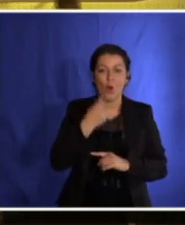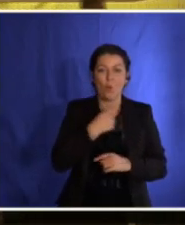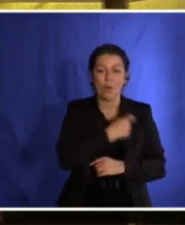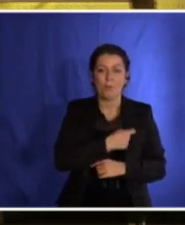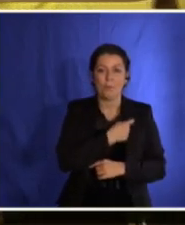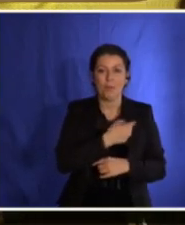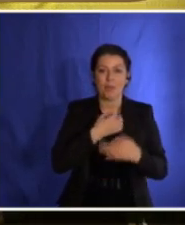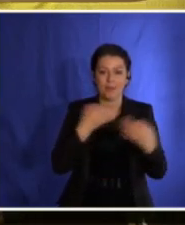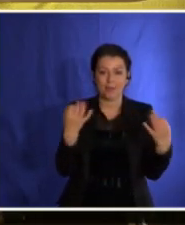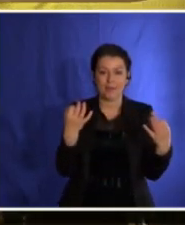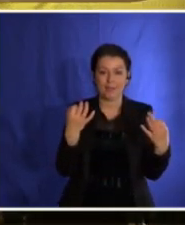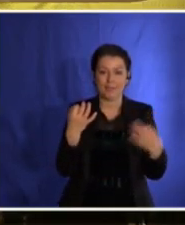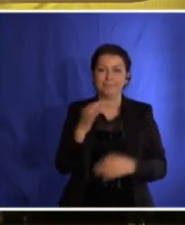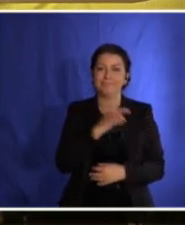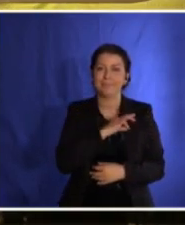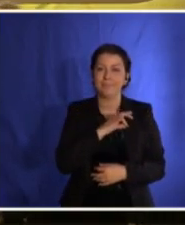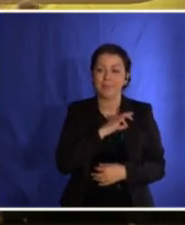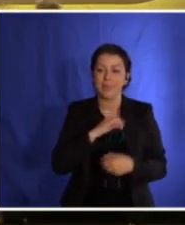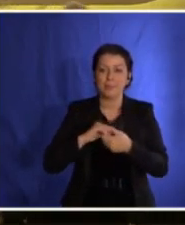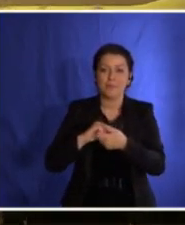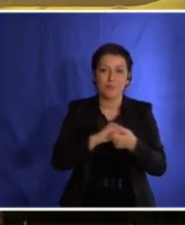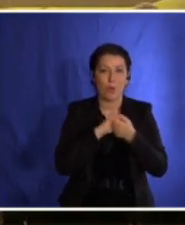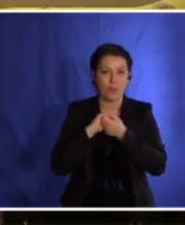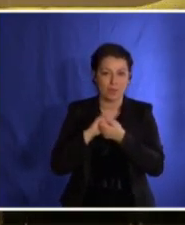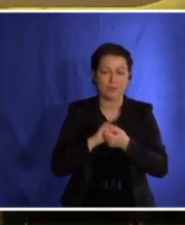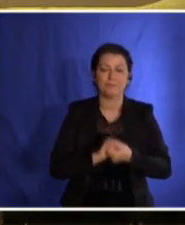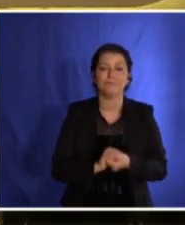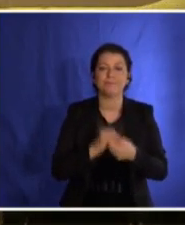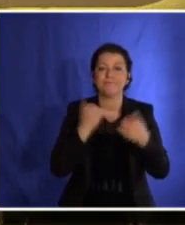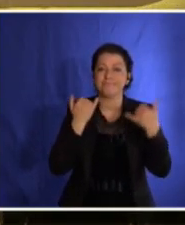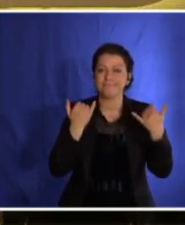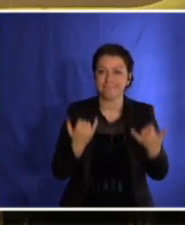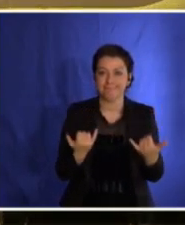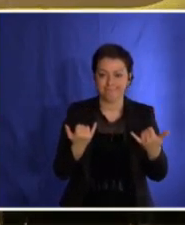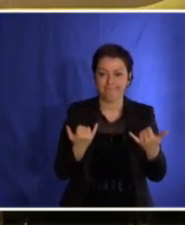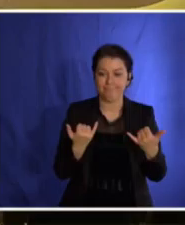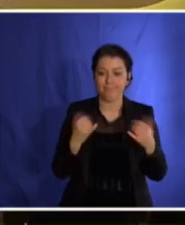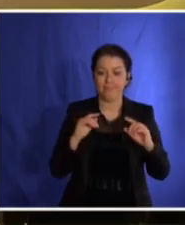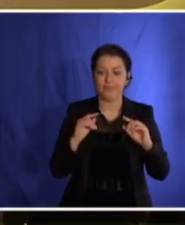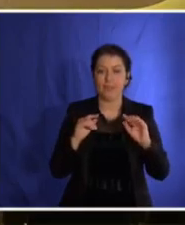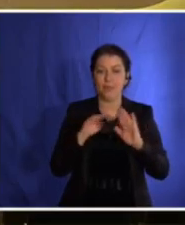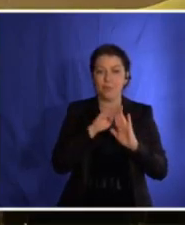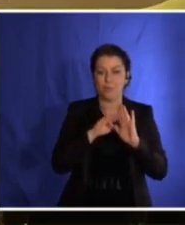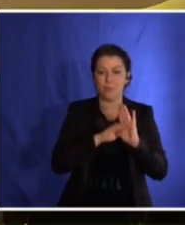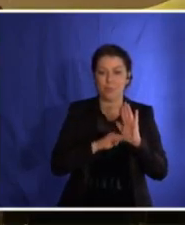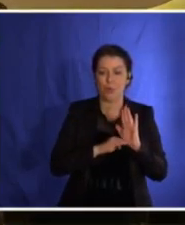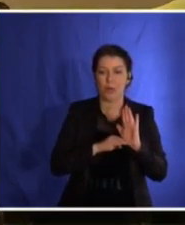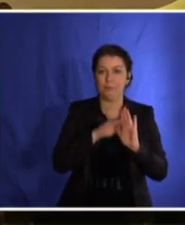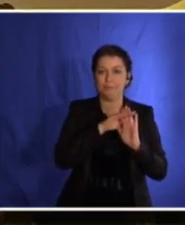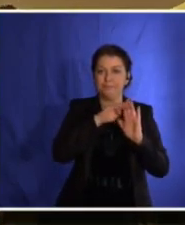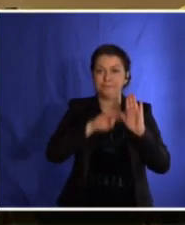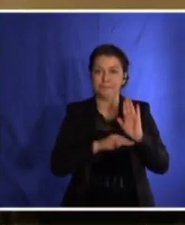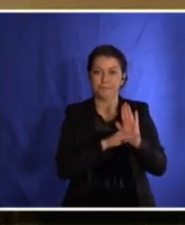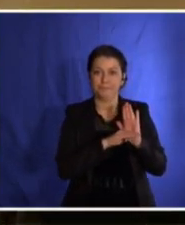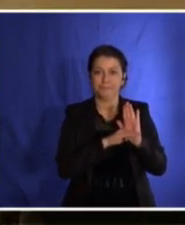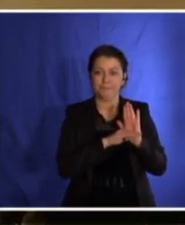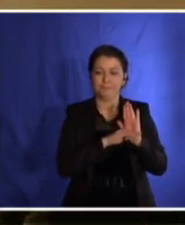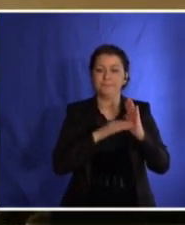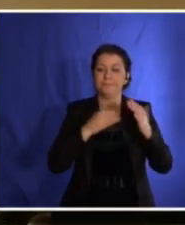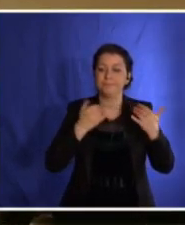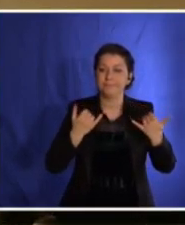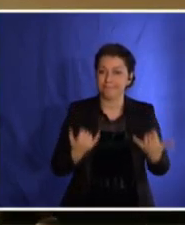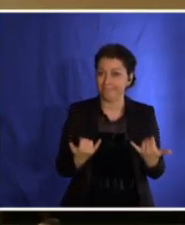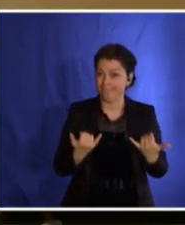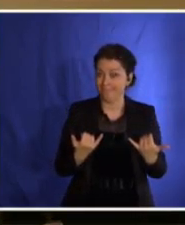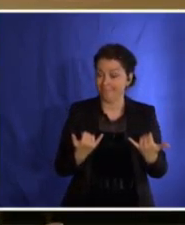Meine lieben Freunde, wir kommen nun zum nächsten Programmpunkt, zum Höhepunkt